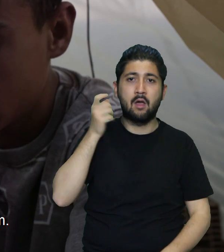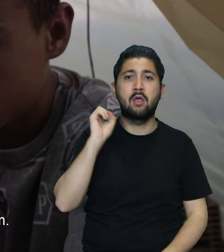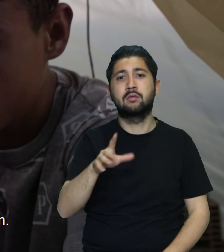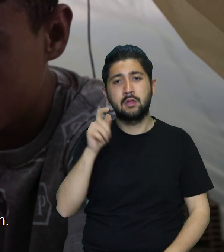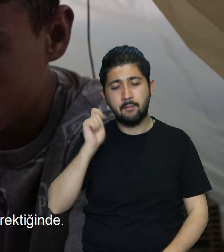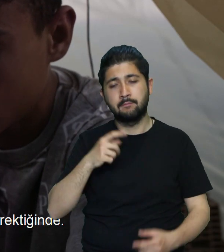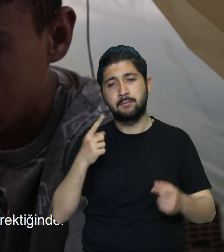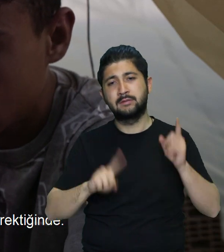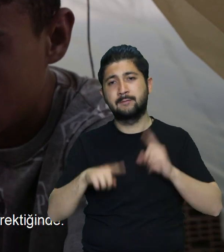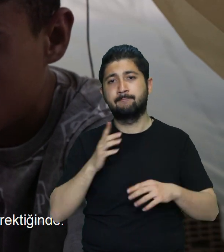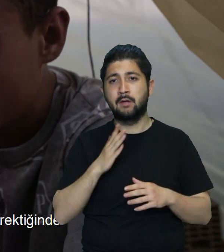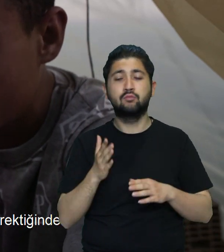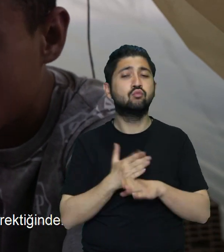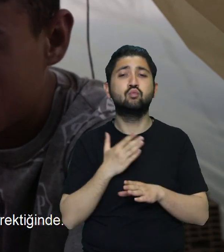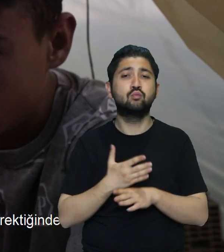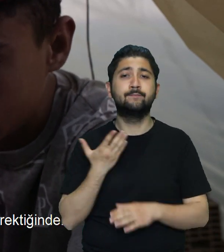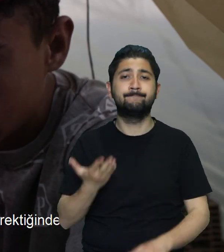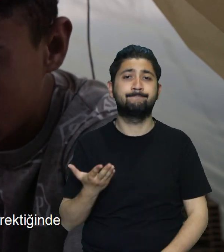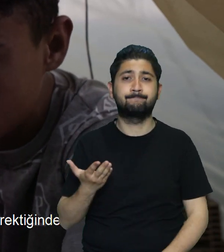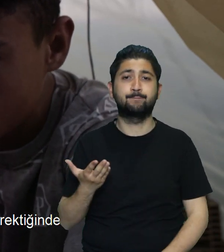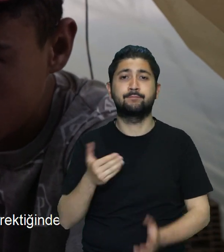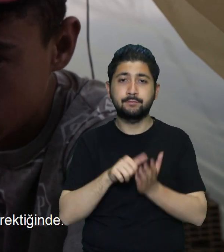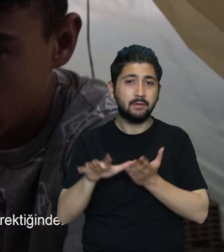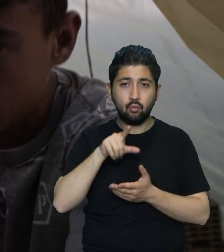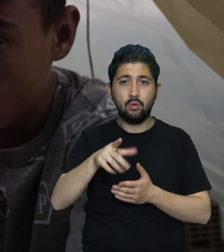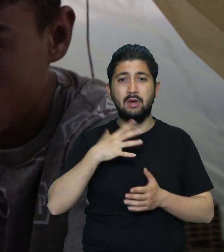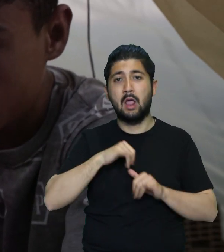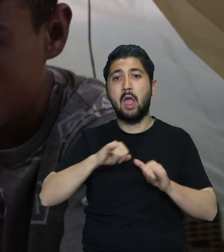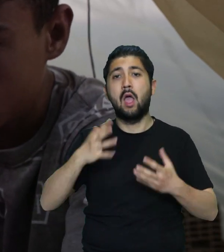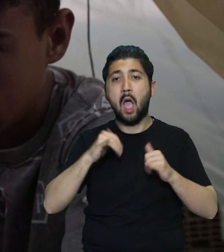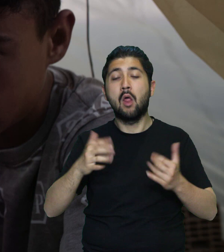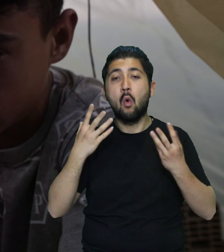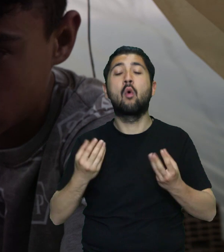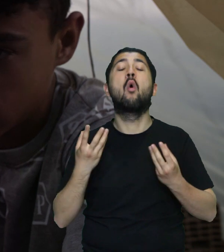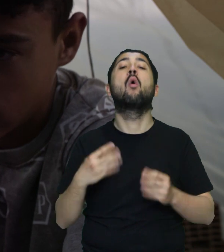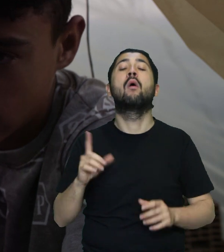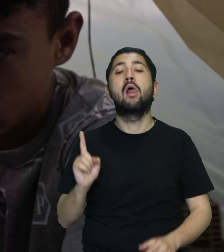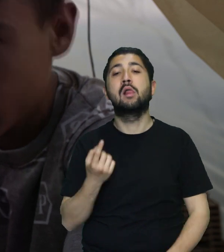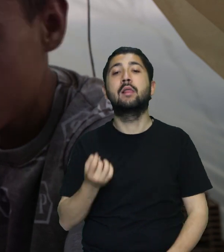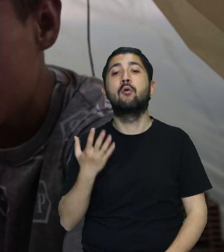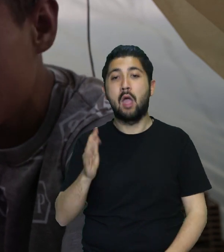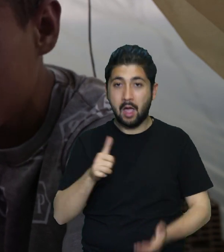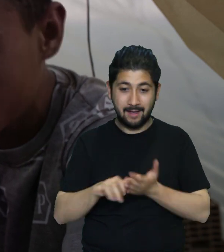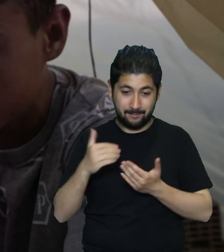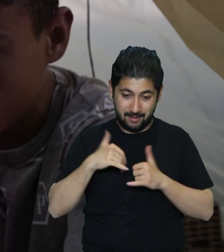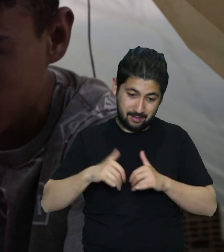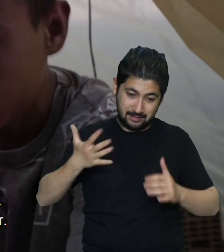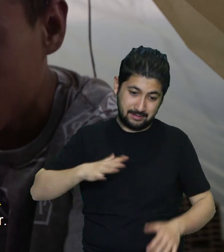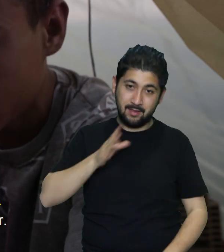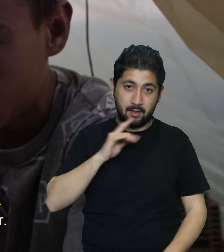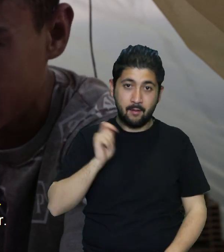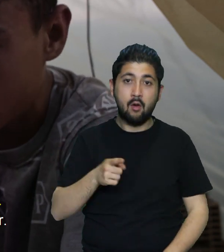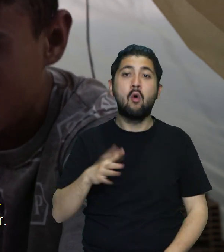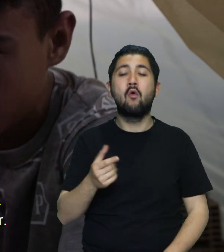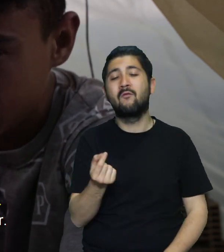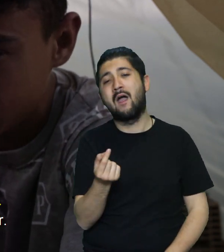kırabilecek şeyler yapabiliyorum. Çünkü hani her şey onun istediği gibi de olmuyor gerektiğinde. Her şey de benim istediğim gibi olmuyor. Bunlar